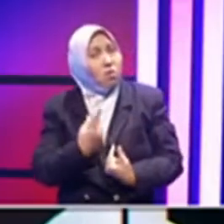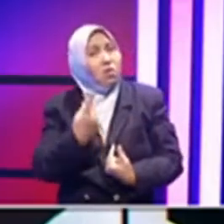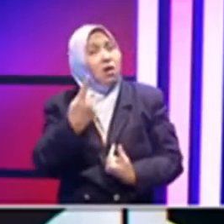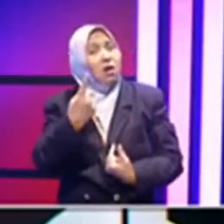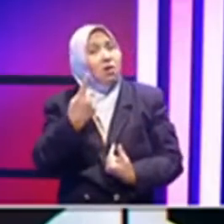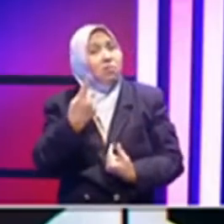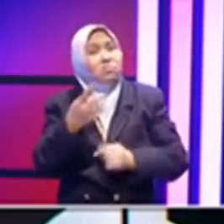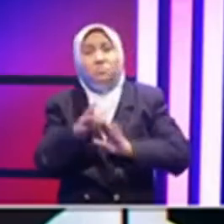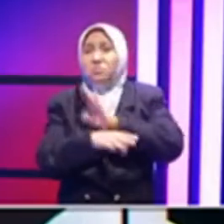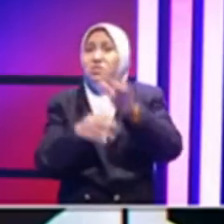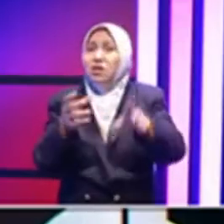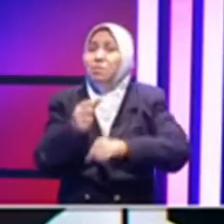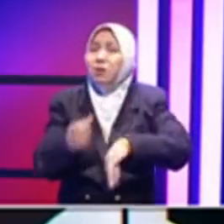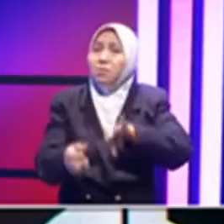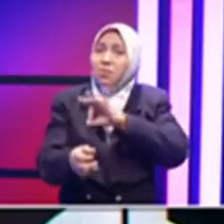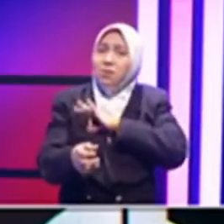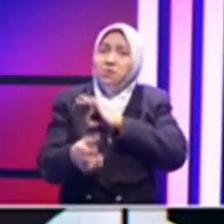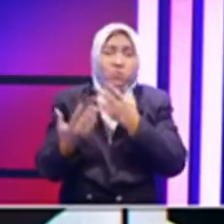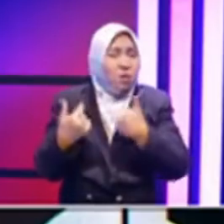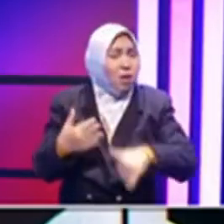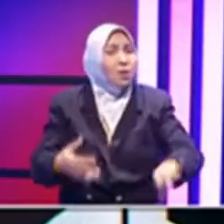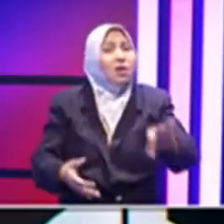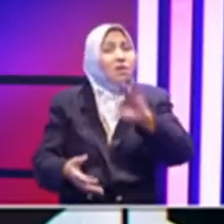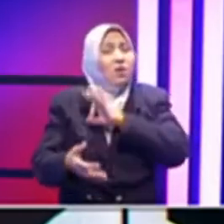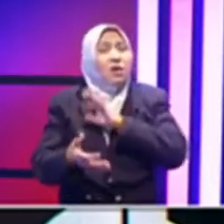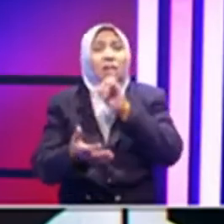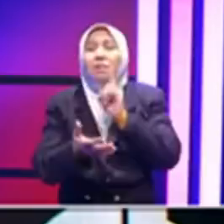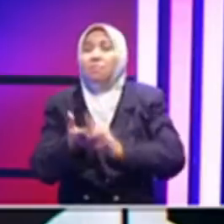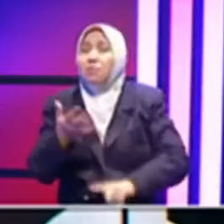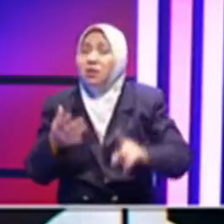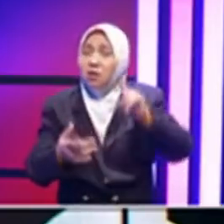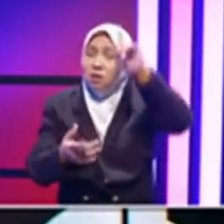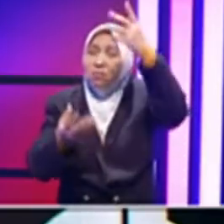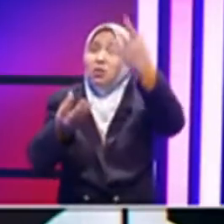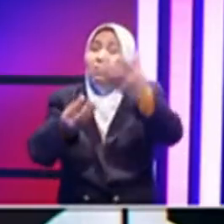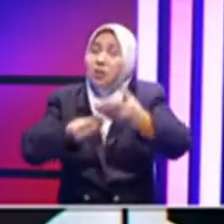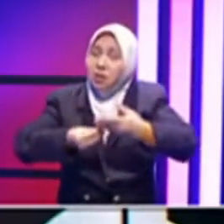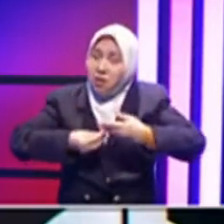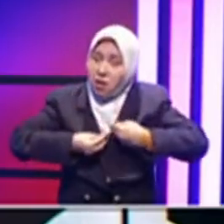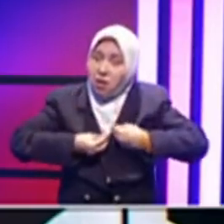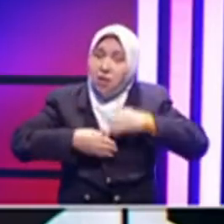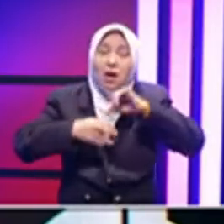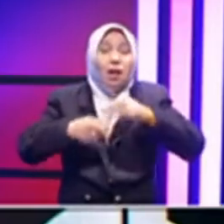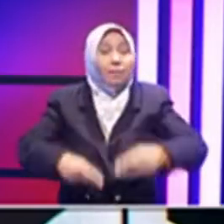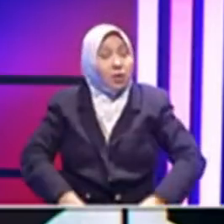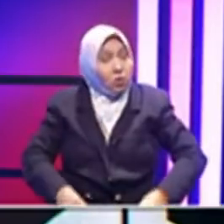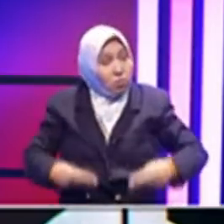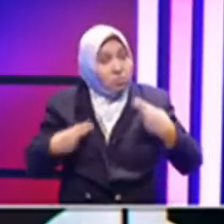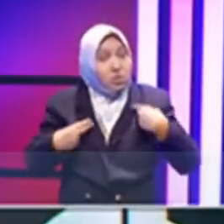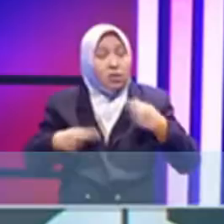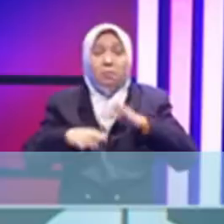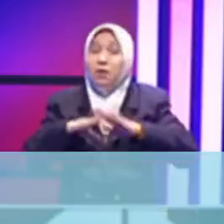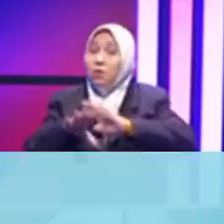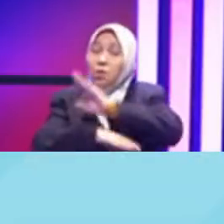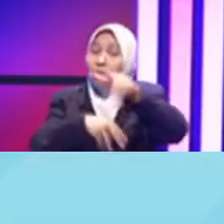dapat manfaat, saya dah manfaatkan apa apa yang Allah berikan ini dalam hidup saya kepada seluruh manusia. Itu jiwa hamba